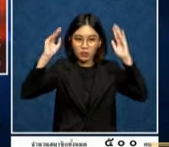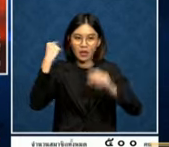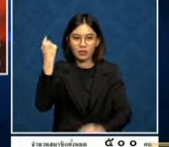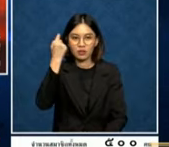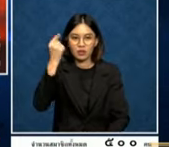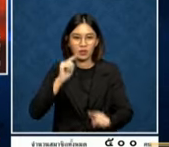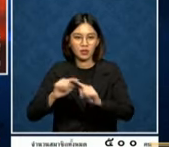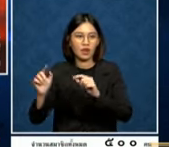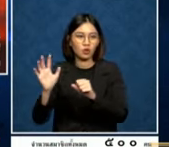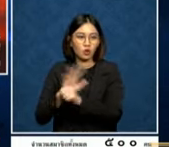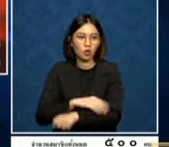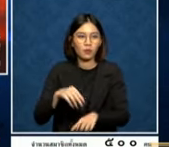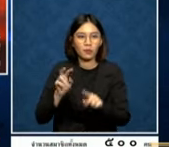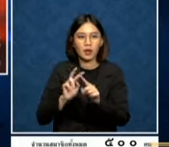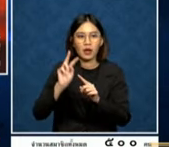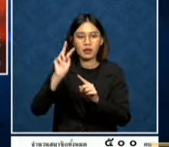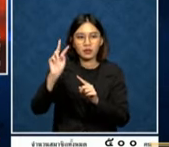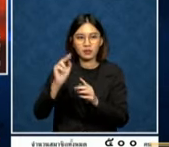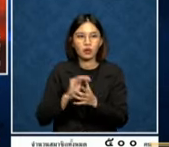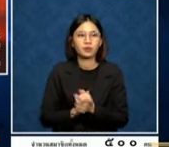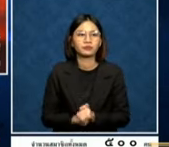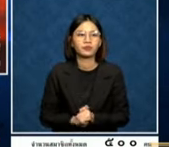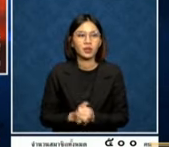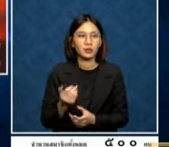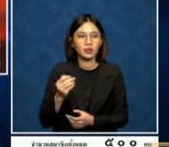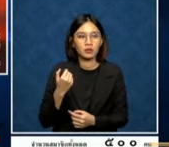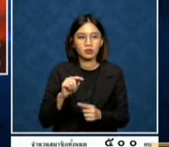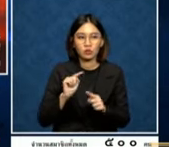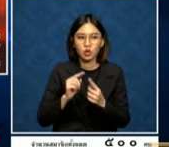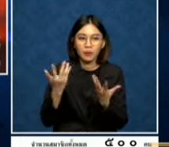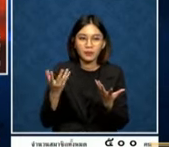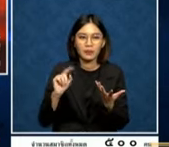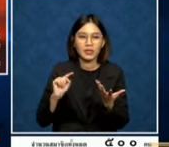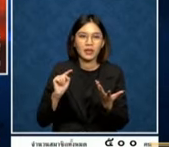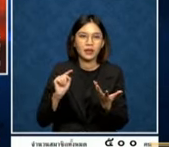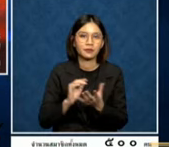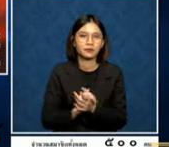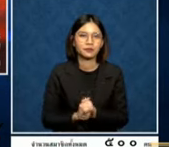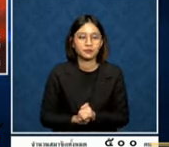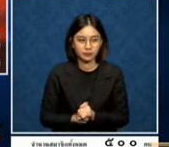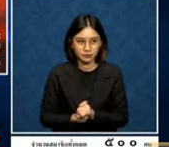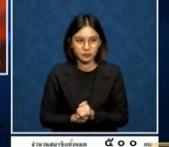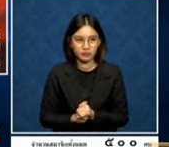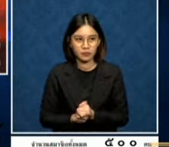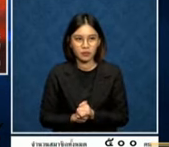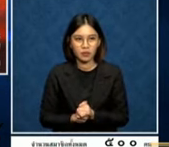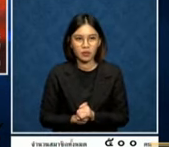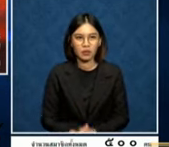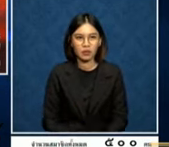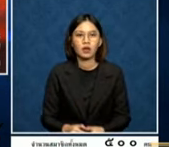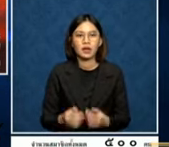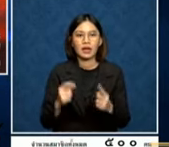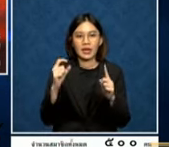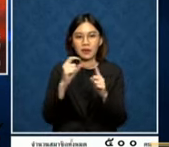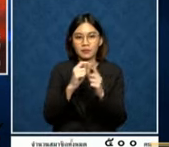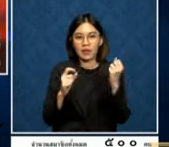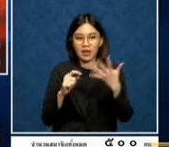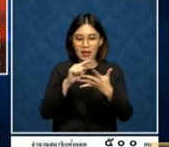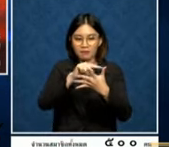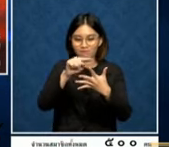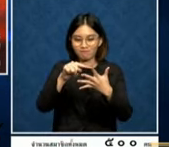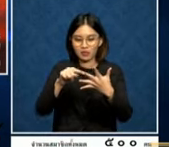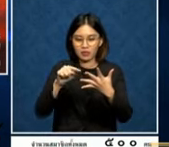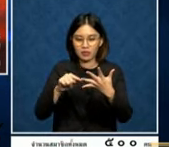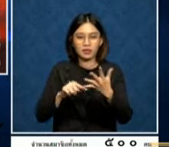ทุกมิติโครงการ fmust do in Thailandนะคะไม่ว่าจะเป็น mus Beat Must eat mus SI Mustbuyซโดยทั้ง 5คีย์เวิร์ดนี้ค่ะจะเป็นสิ่ง